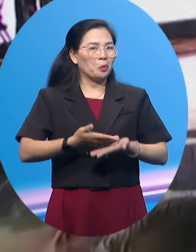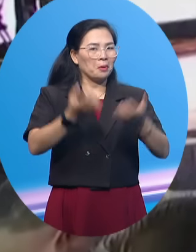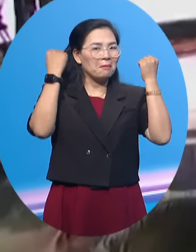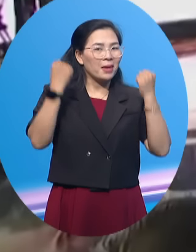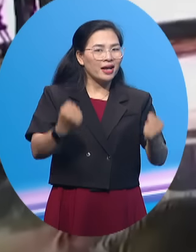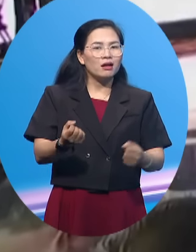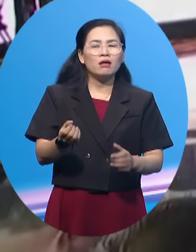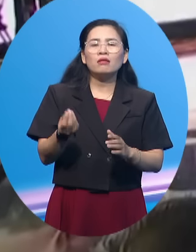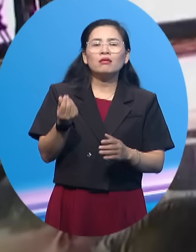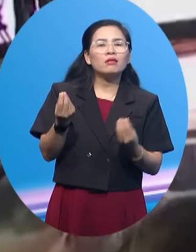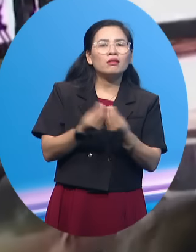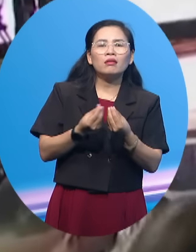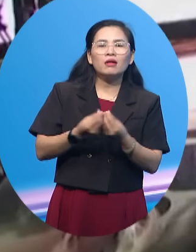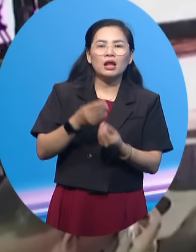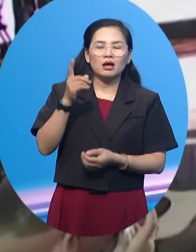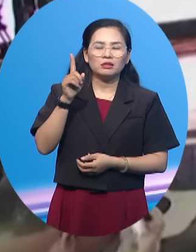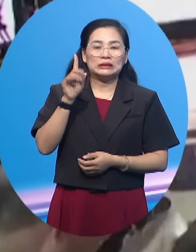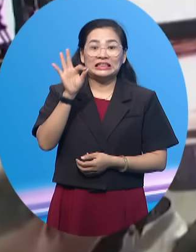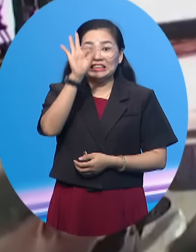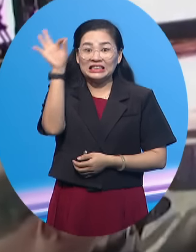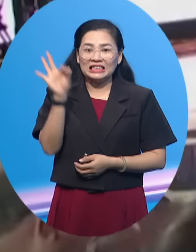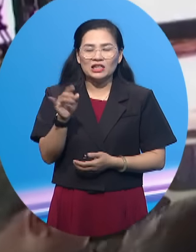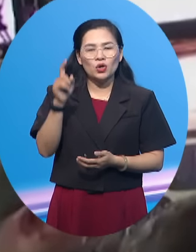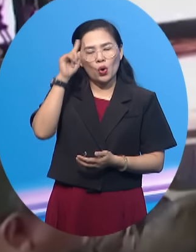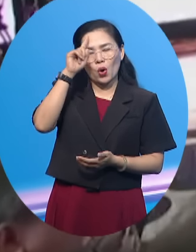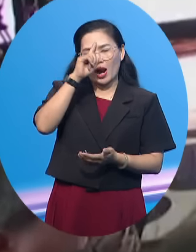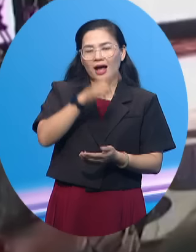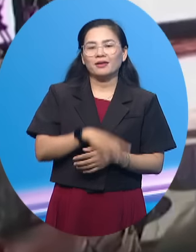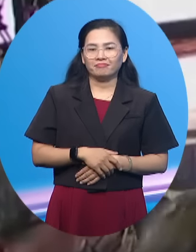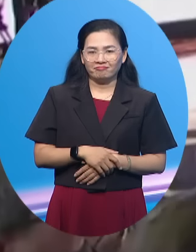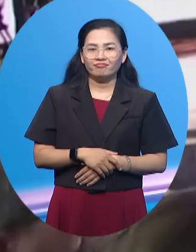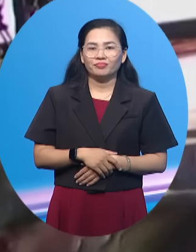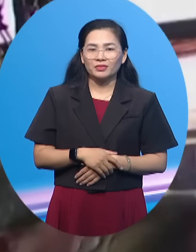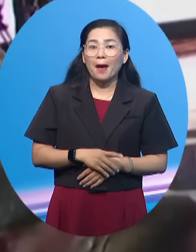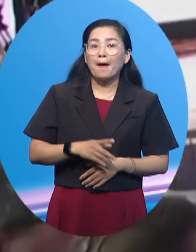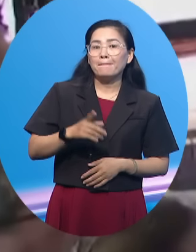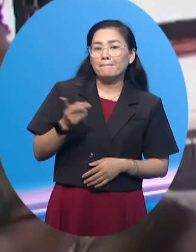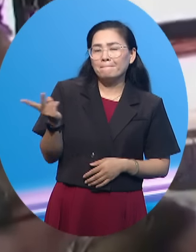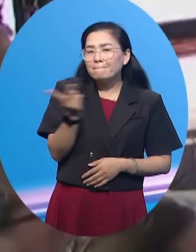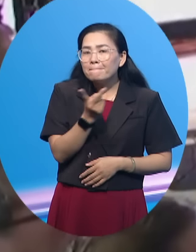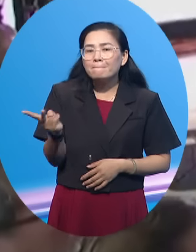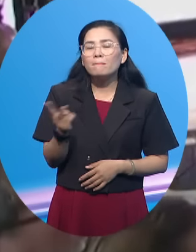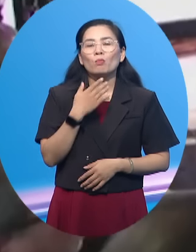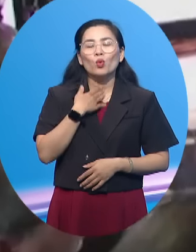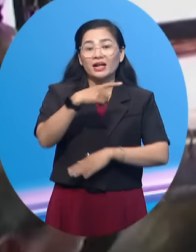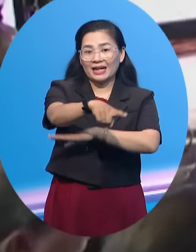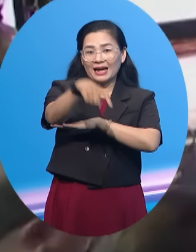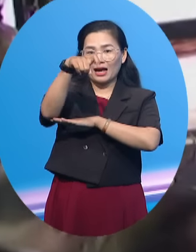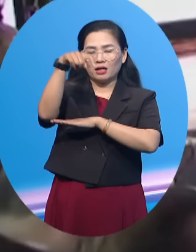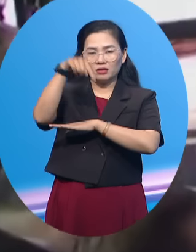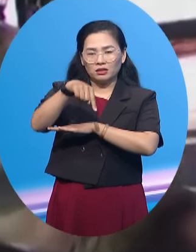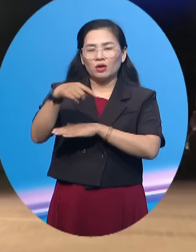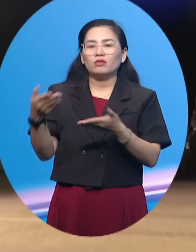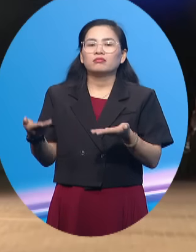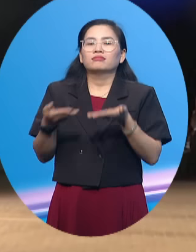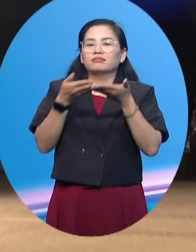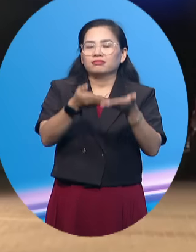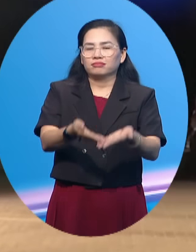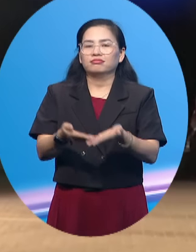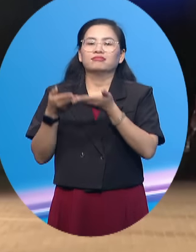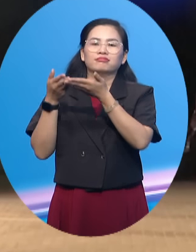số vốn lên đến hàng tỷ đô la. Bắc Kinh và Lima đang mong muốn biến cảng Chancay thành một cảng đầu mối vận tải